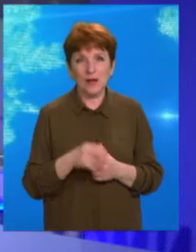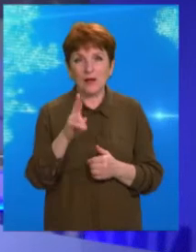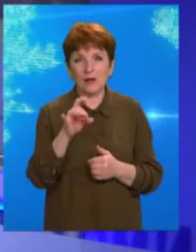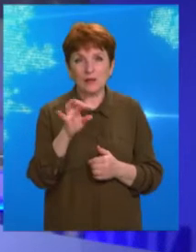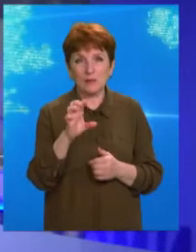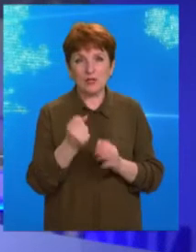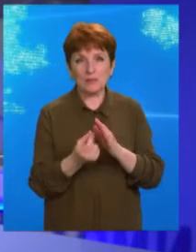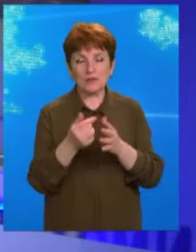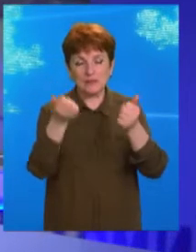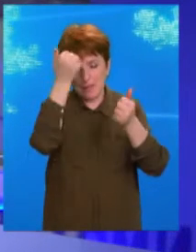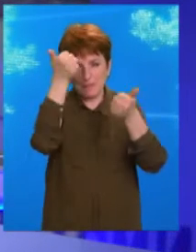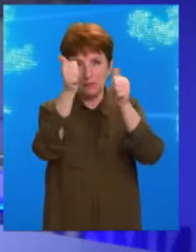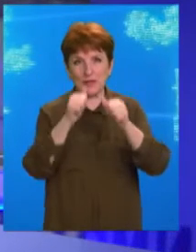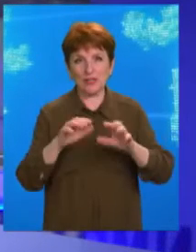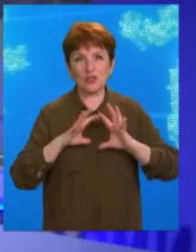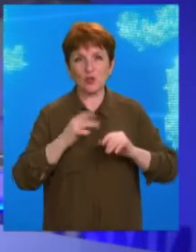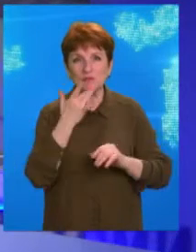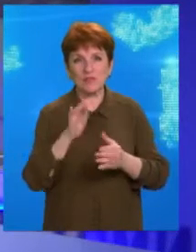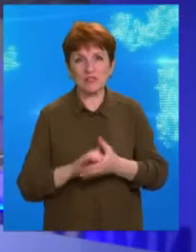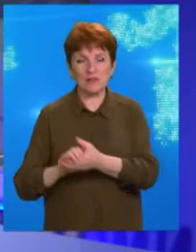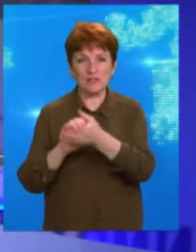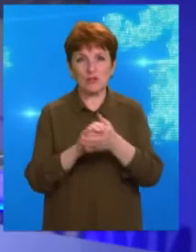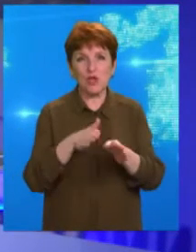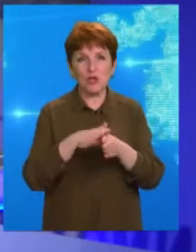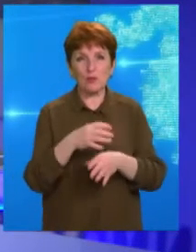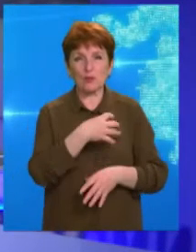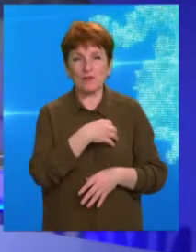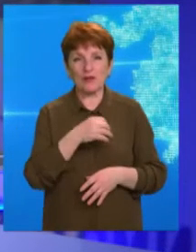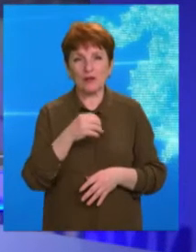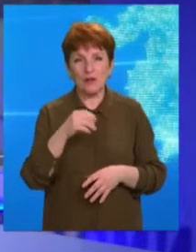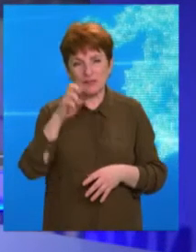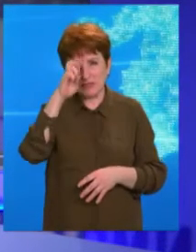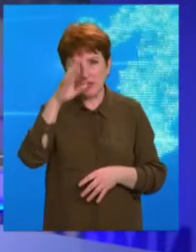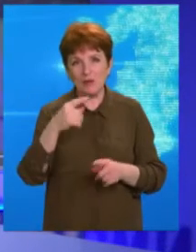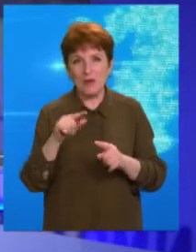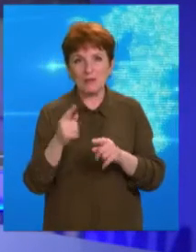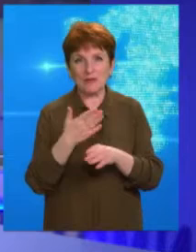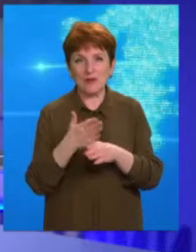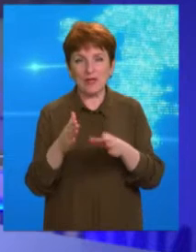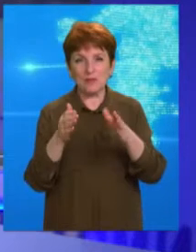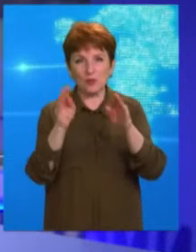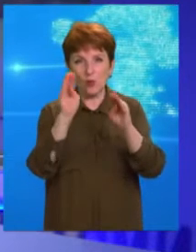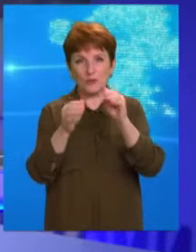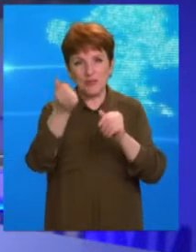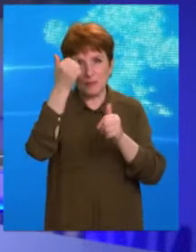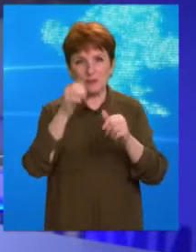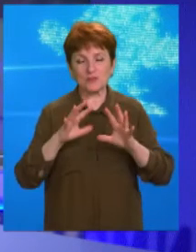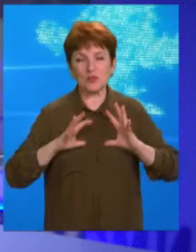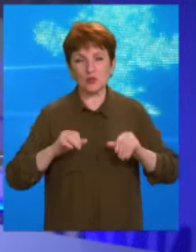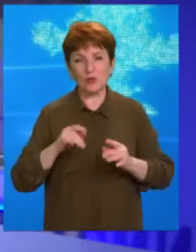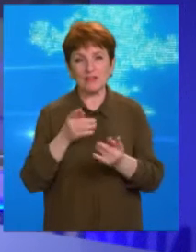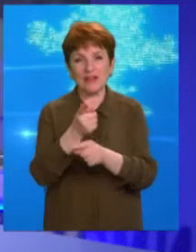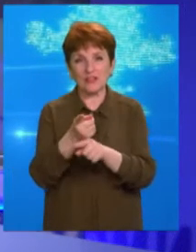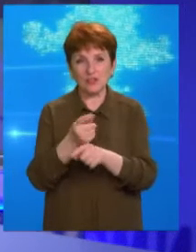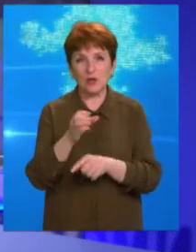В Карабаше появится мемориал героям Советского Союза и полным кавалерам Ордена Славы. Первый элемент комплекса, памятник герою-танкисту